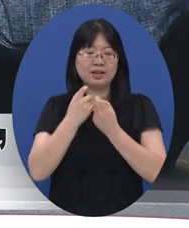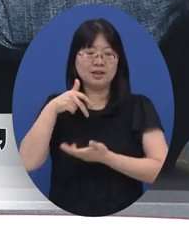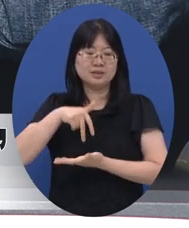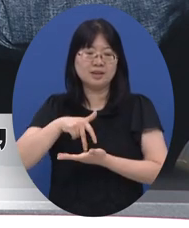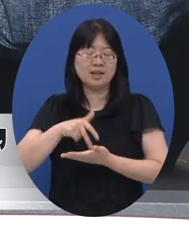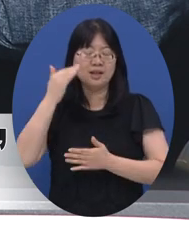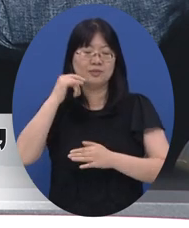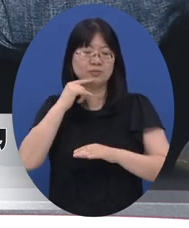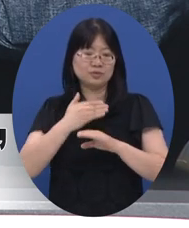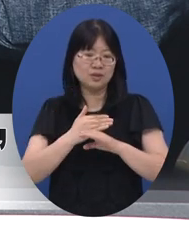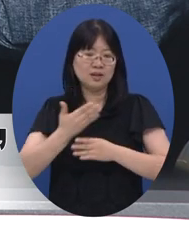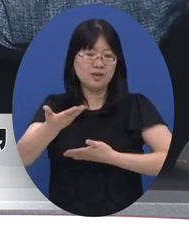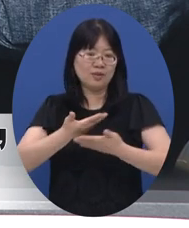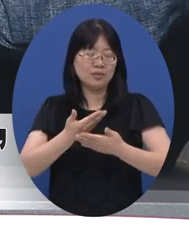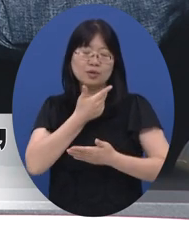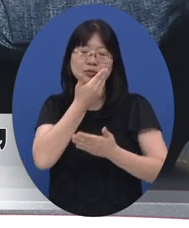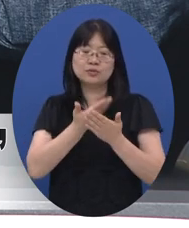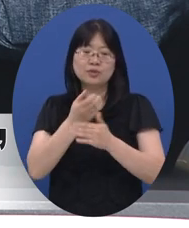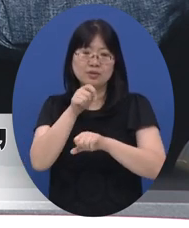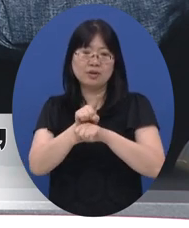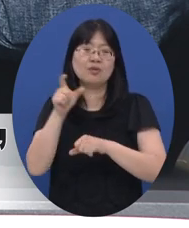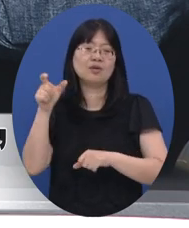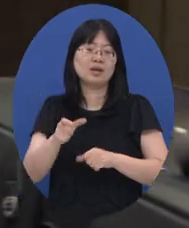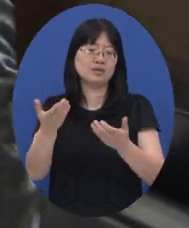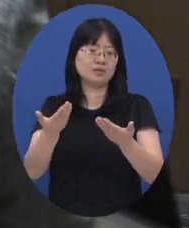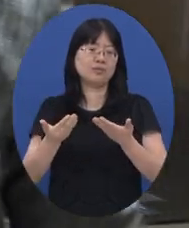남북교류협력 의 중요성을 강조했습니다